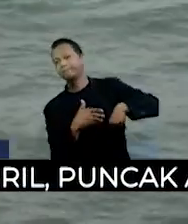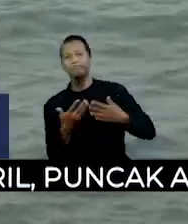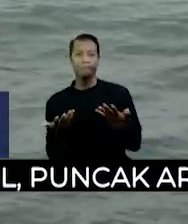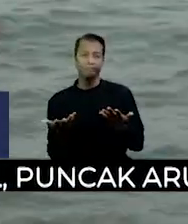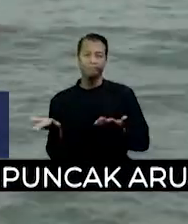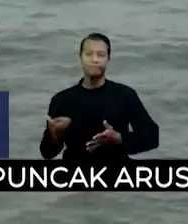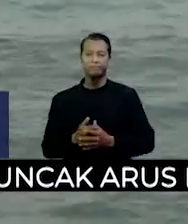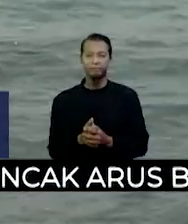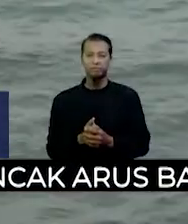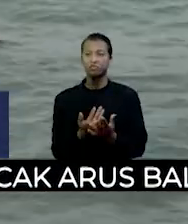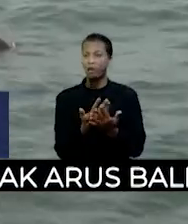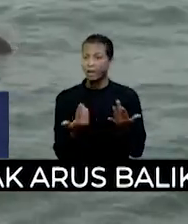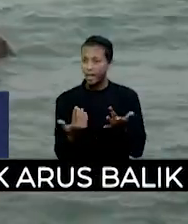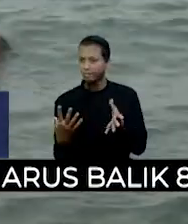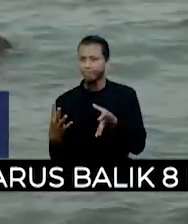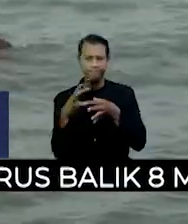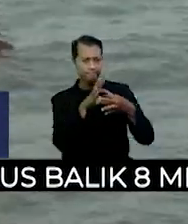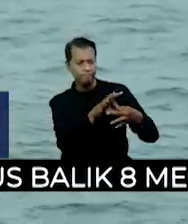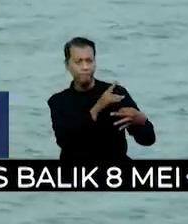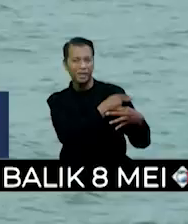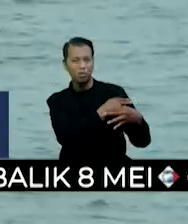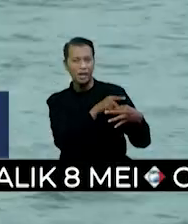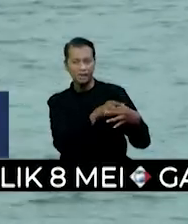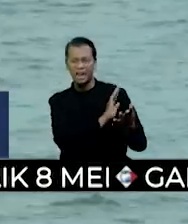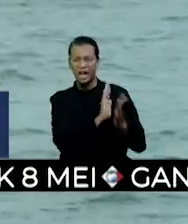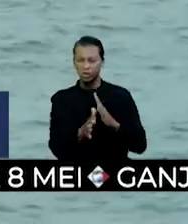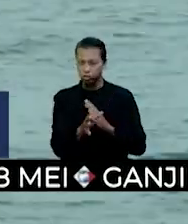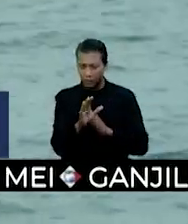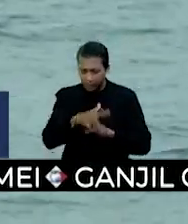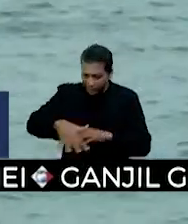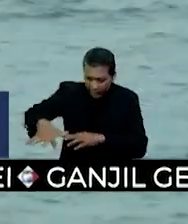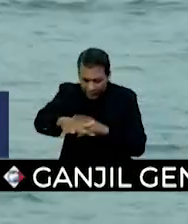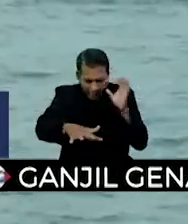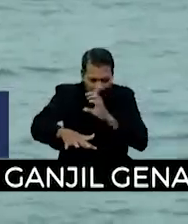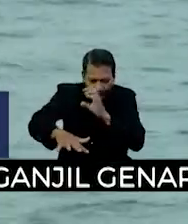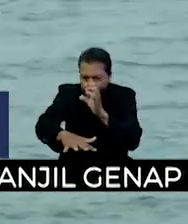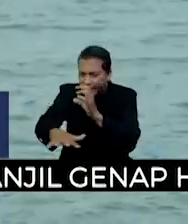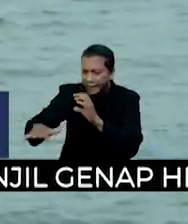Warga bersama petugas Polairut Polresta Barelang melanjutkan pencarian korban Dava Sabtu pagi.